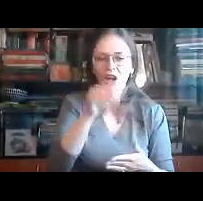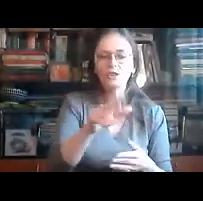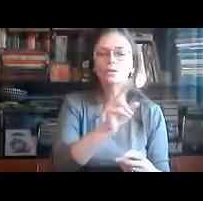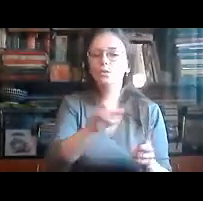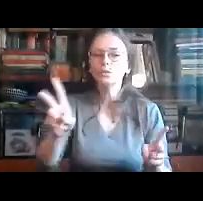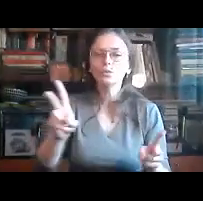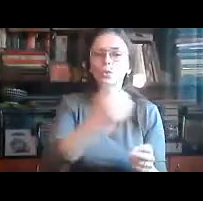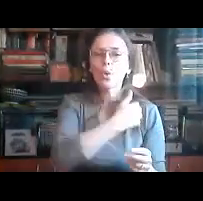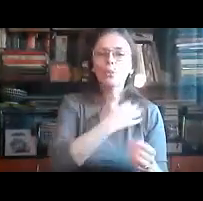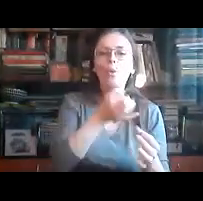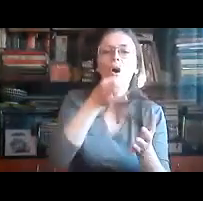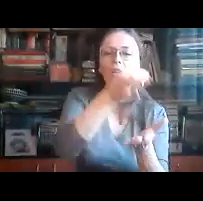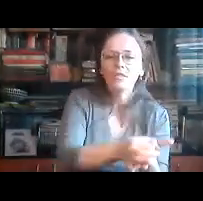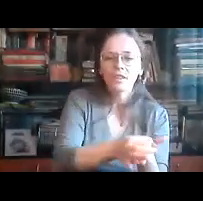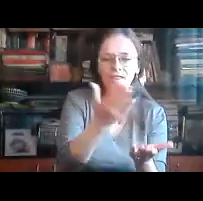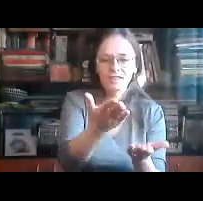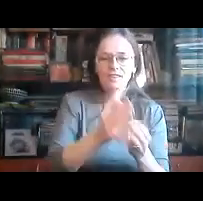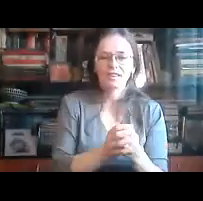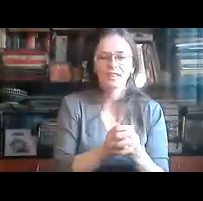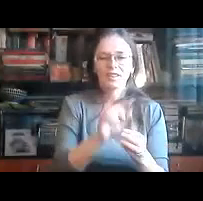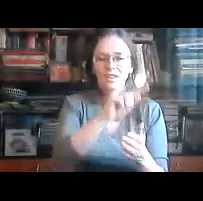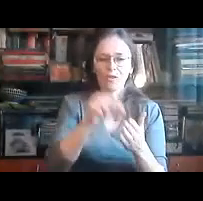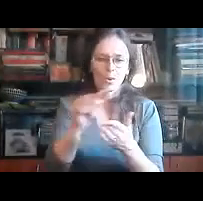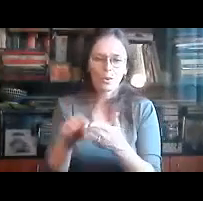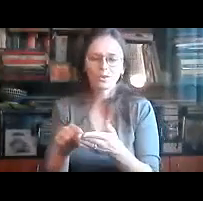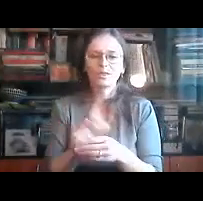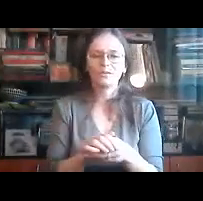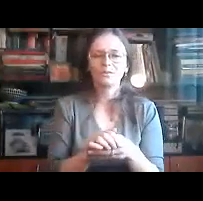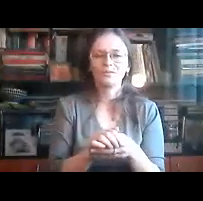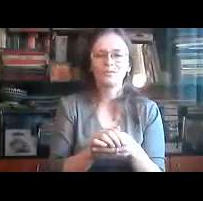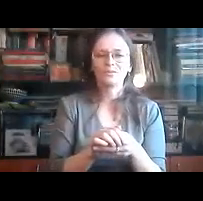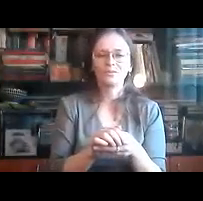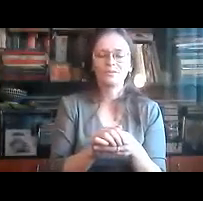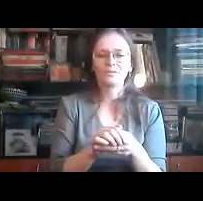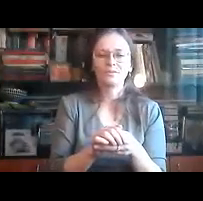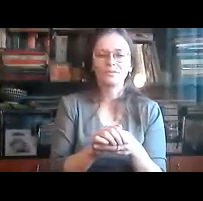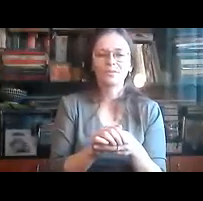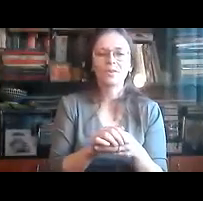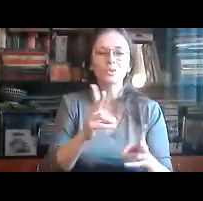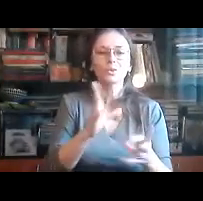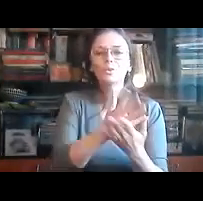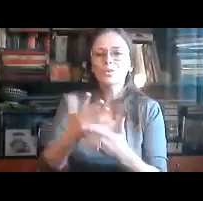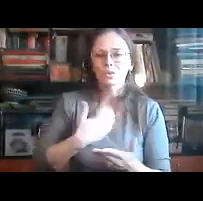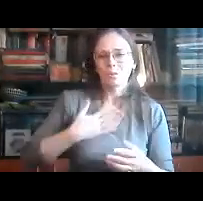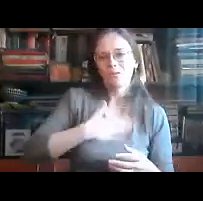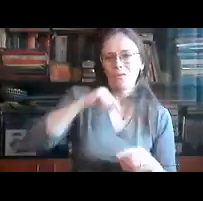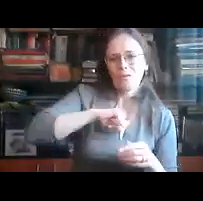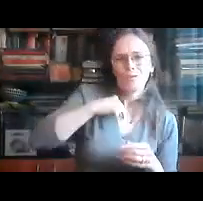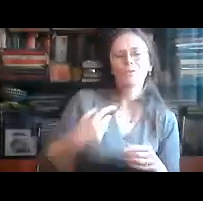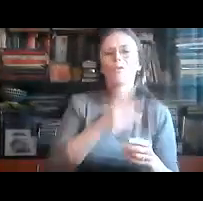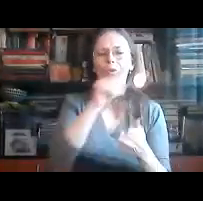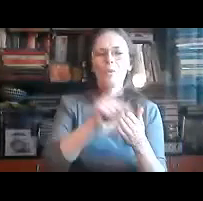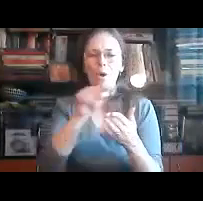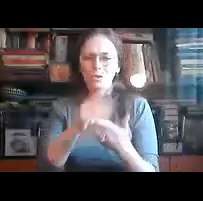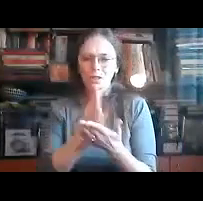вообще совсем против, у кого накипело, там, до 3 минут я бы могла предоставить слово. И,